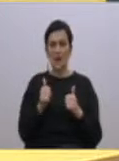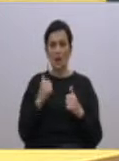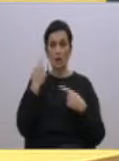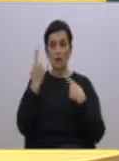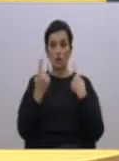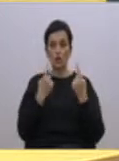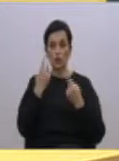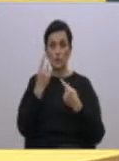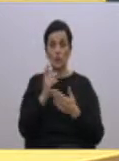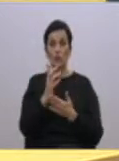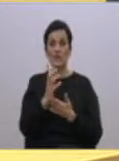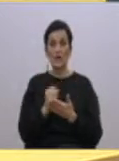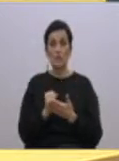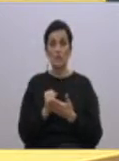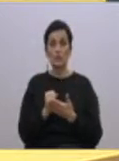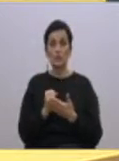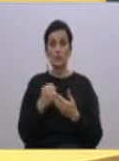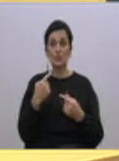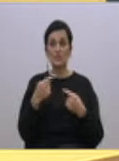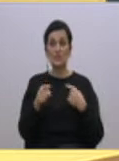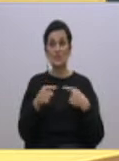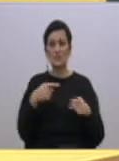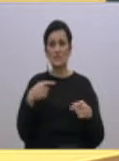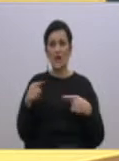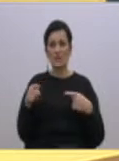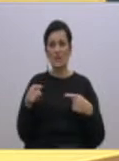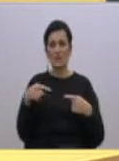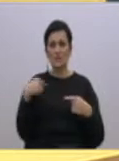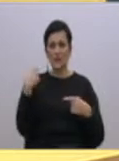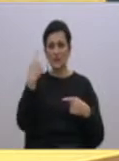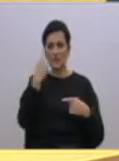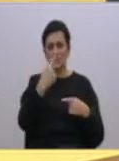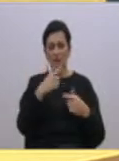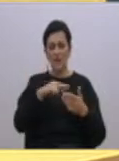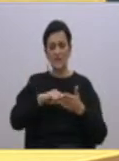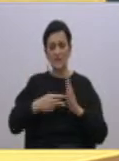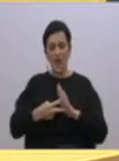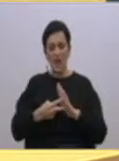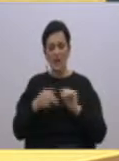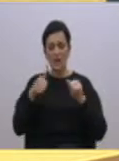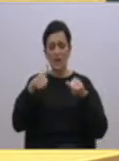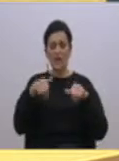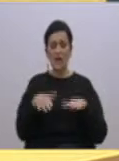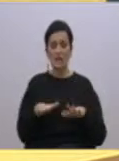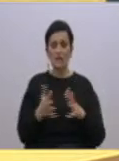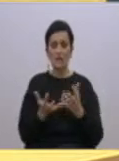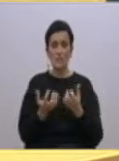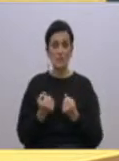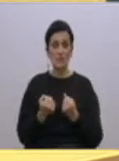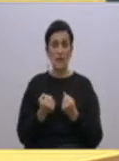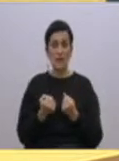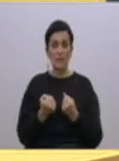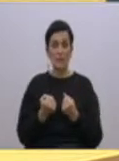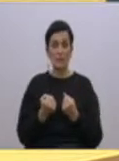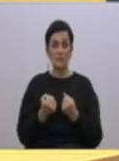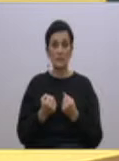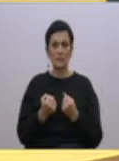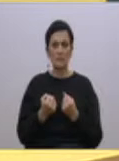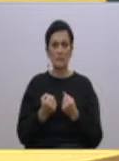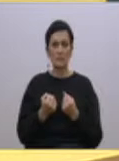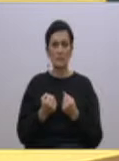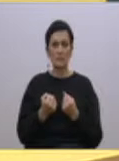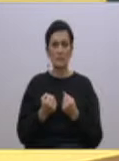ინფორმაციული რესურსი სხვადასხვა სახის დაგეგმვის და გადაწყვეტილების მისაღებად.